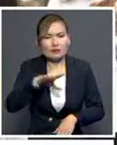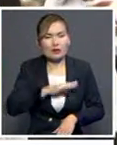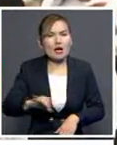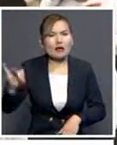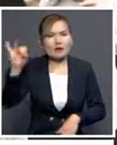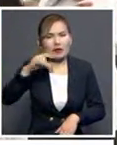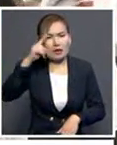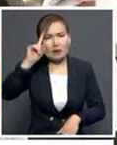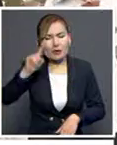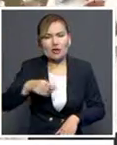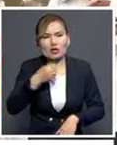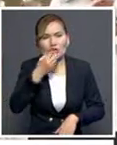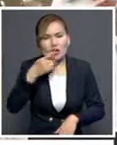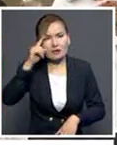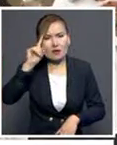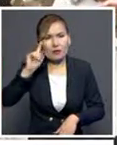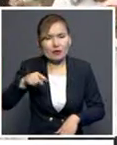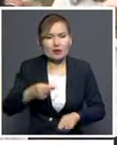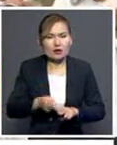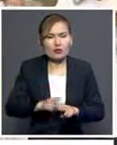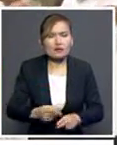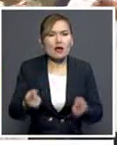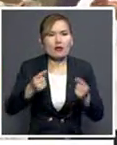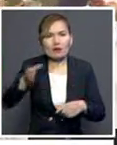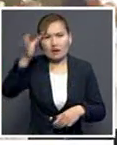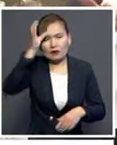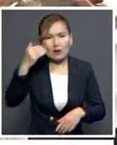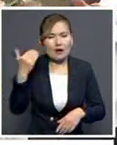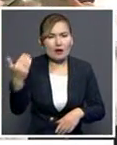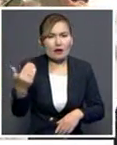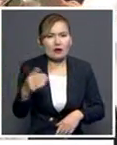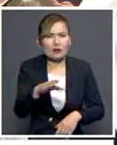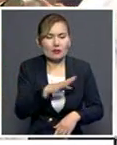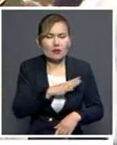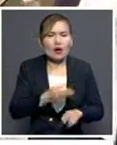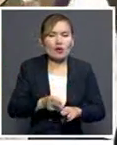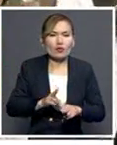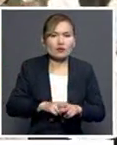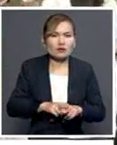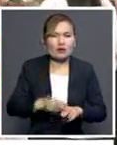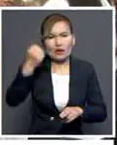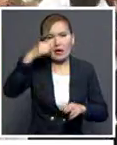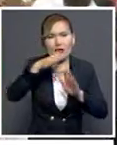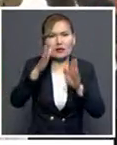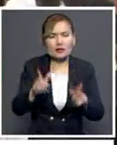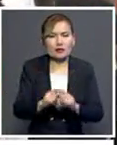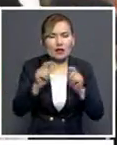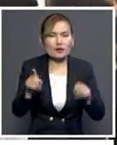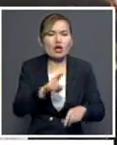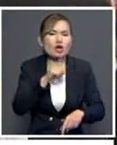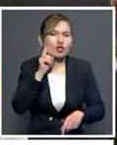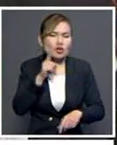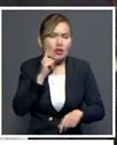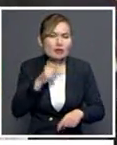тарихын жақсы менгер, кемеңгер болса екен деп кетті. Осы ойлайым, бұл ескертіш жас